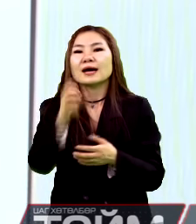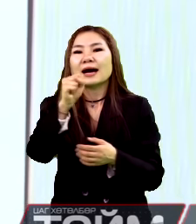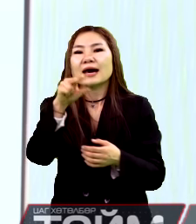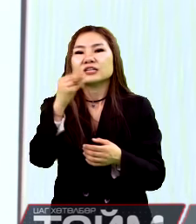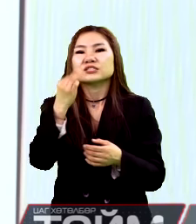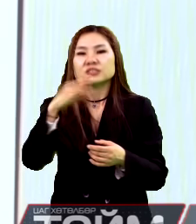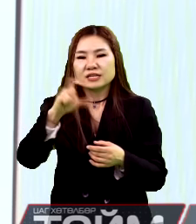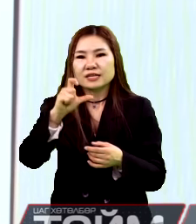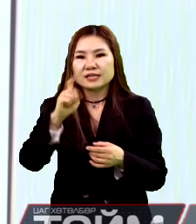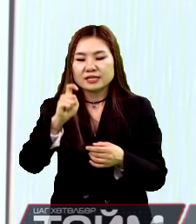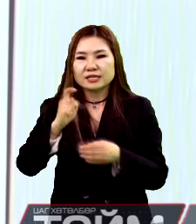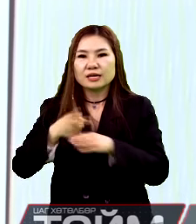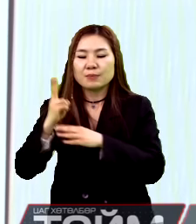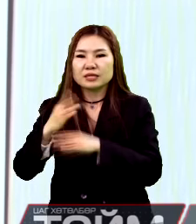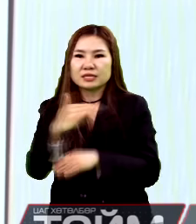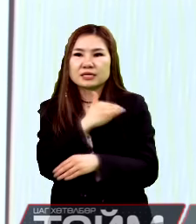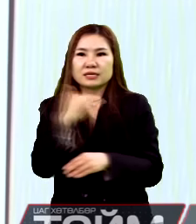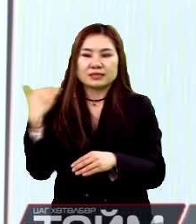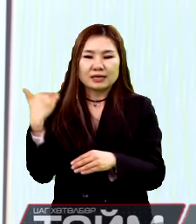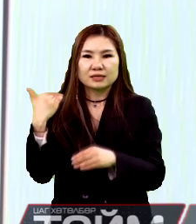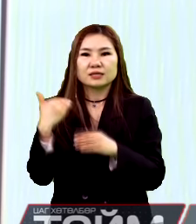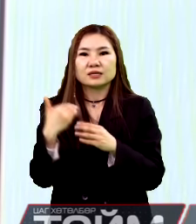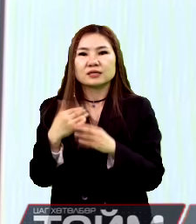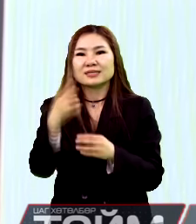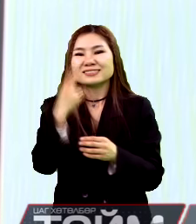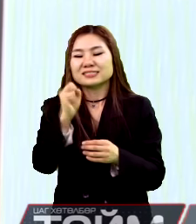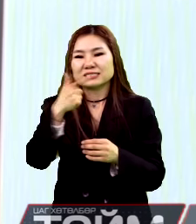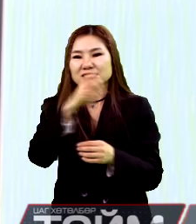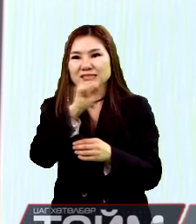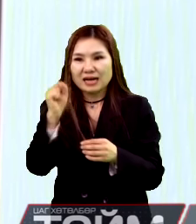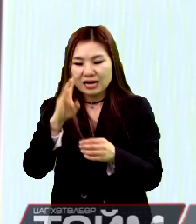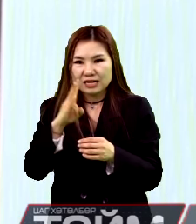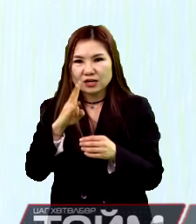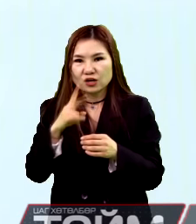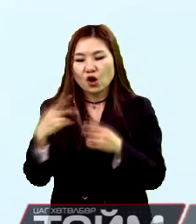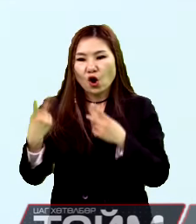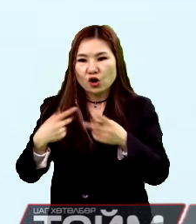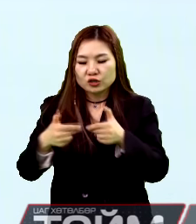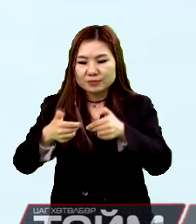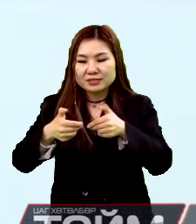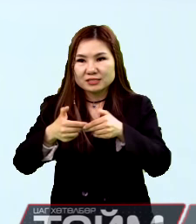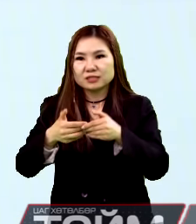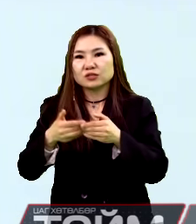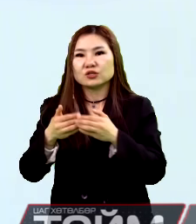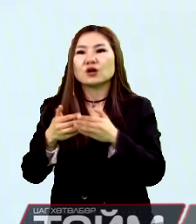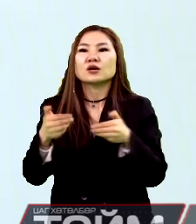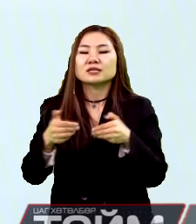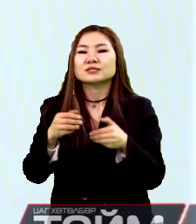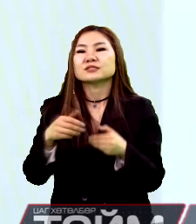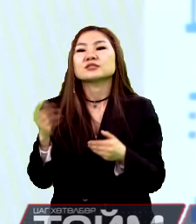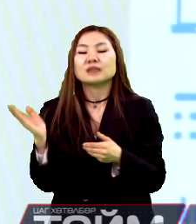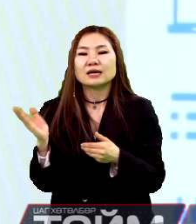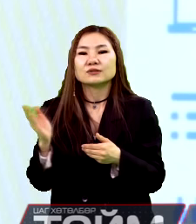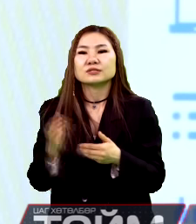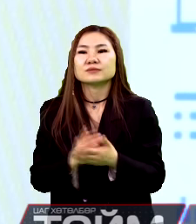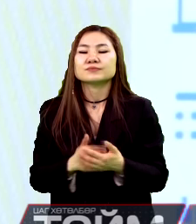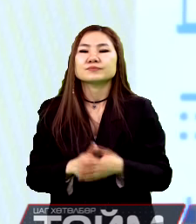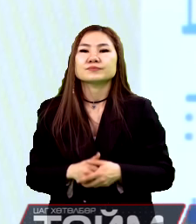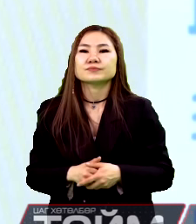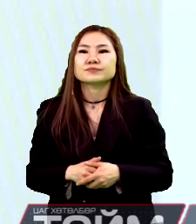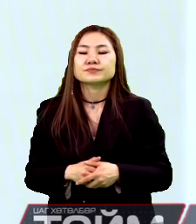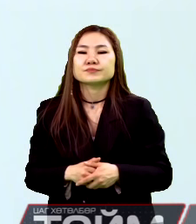та Viber гэж бид нэр ашигладаг тийм ээ битсэн юм цахим зурвас одоо чат мессежийг ил болгосон. Тэгээд түрүүн бас яг манай